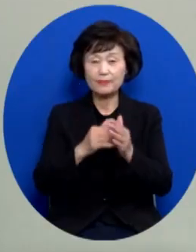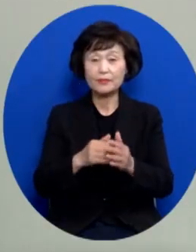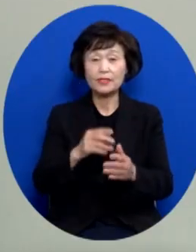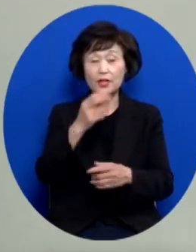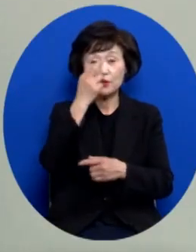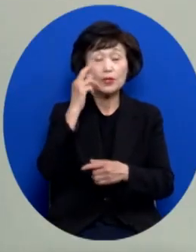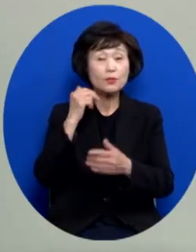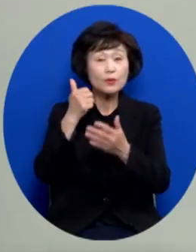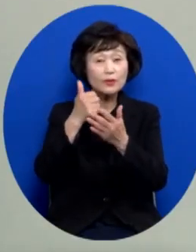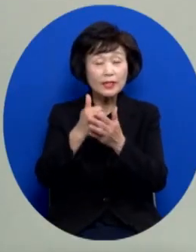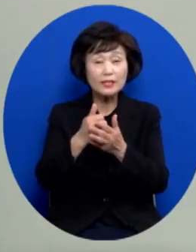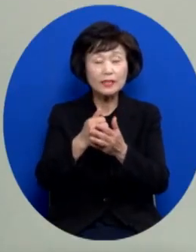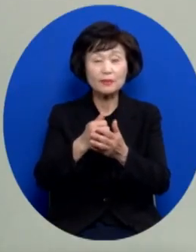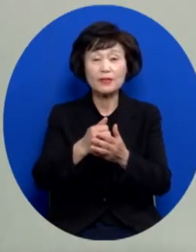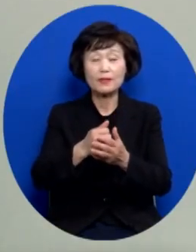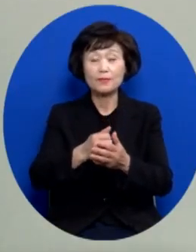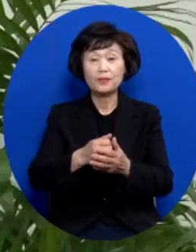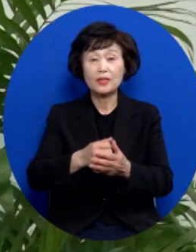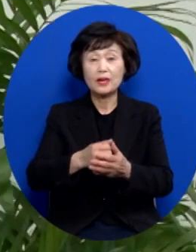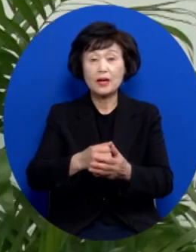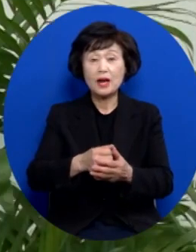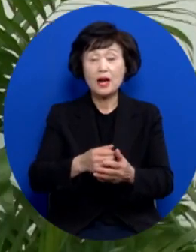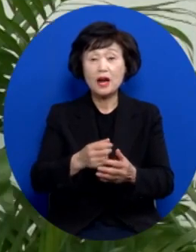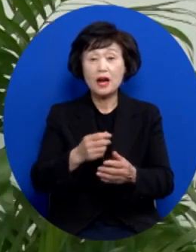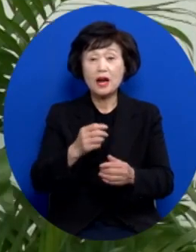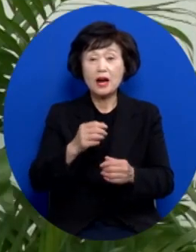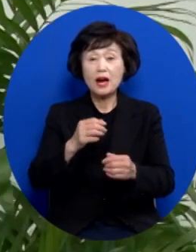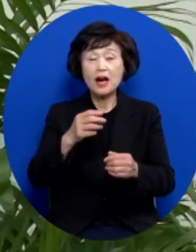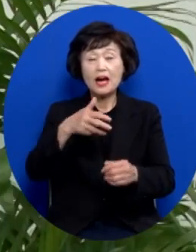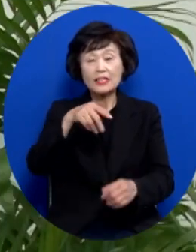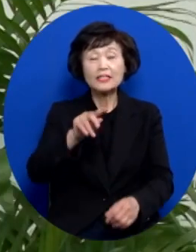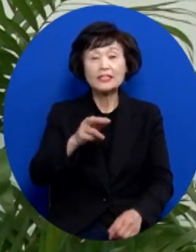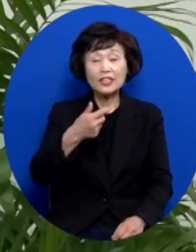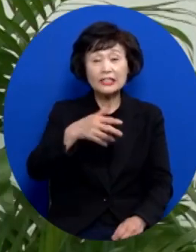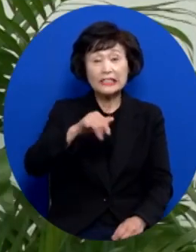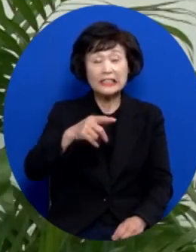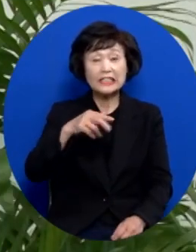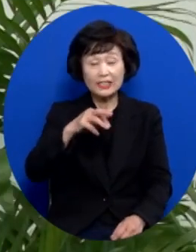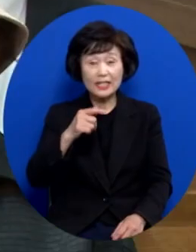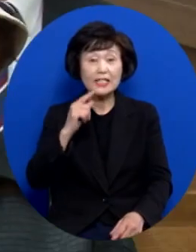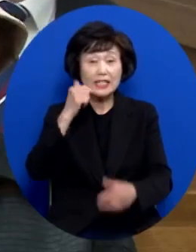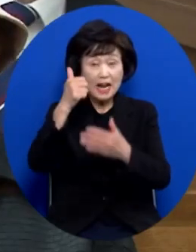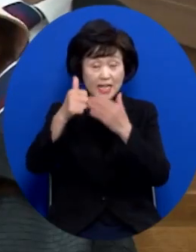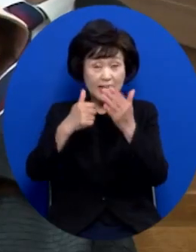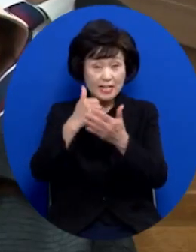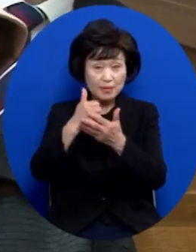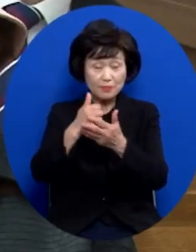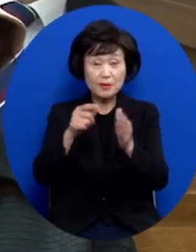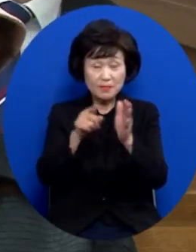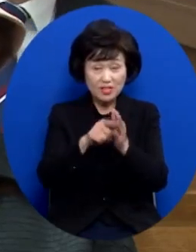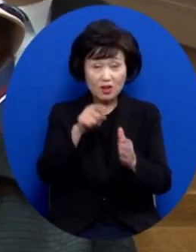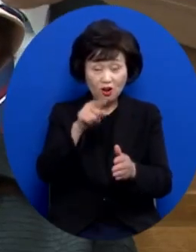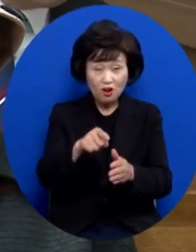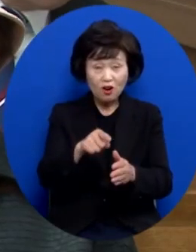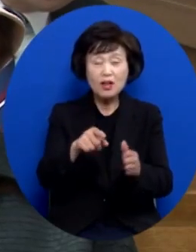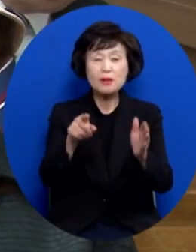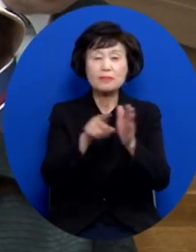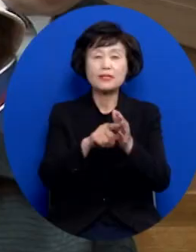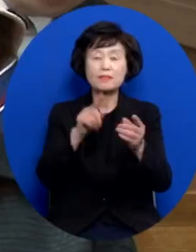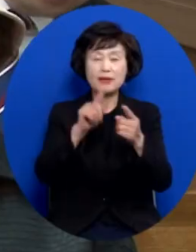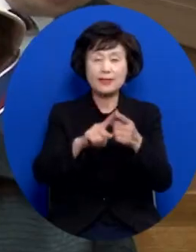목사는 전지전능하신 하나님께서 역사하고 계신다는 것을 믿는 것이 진짜 믿음이라며 신앙인의 믿음에 대해